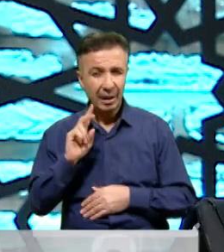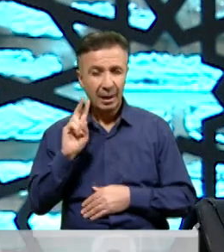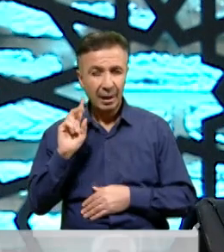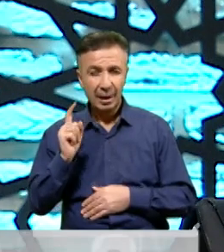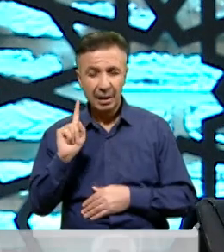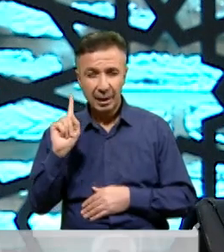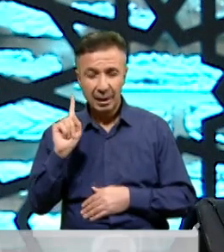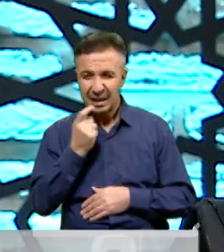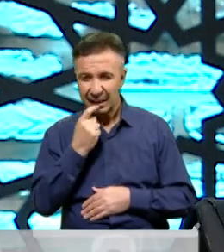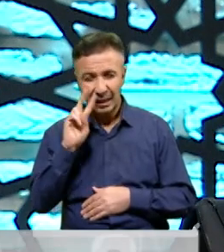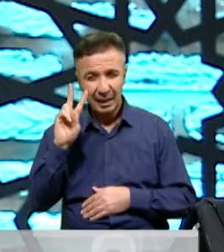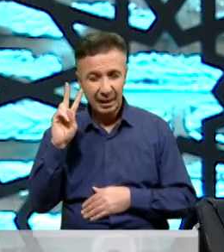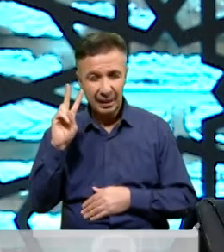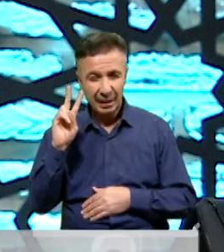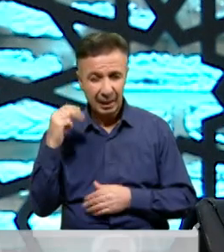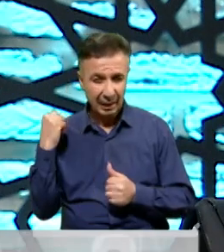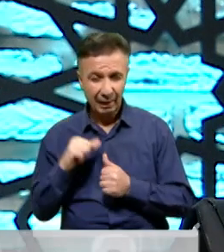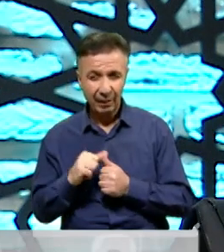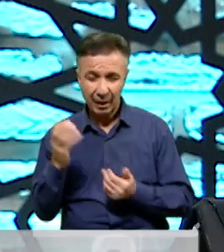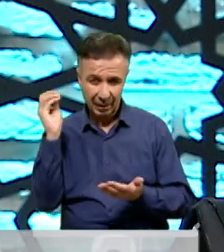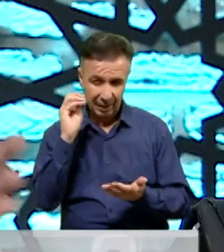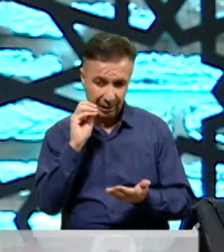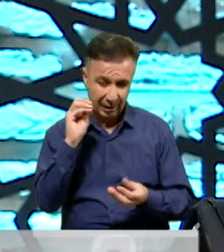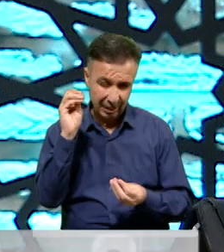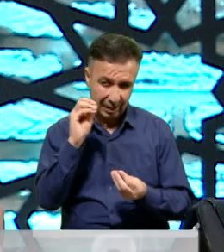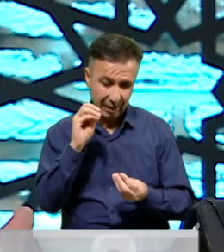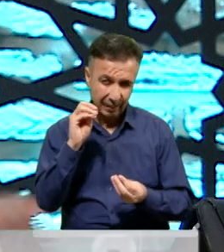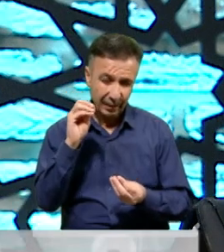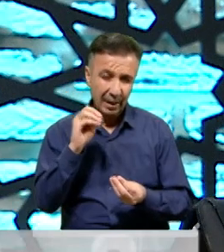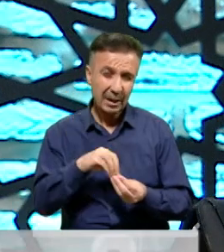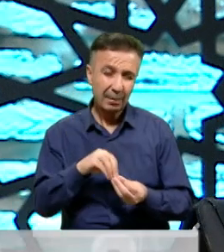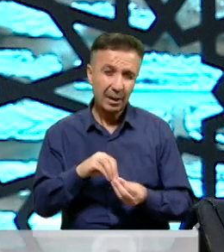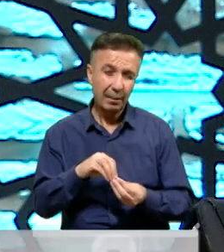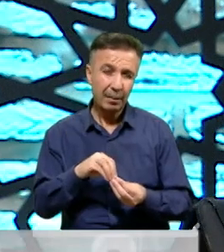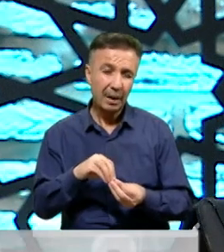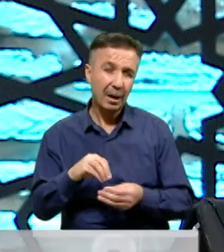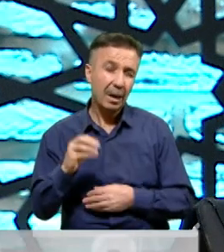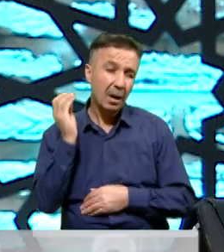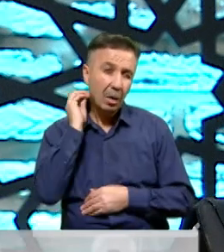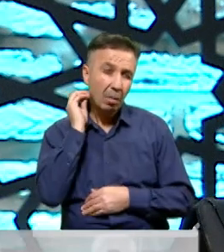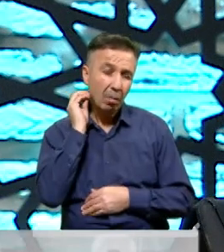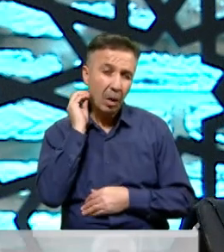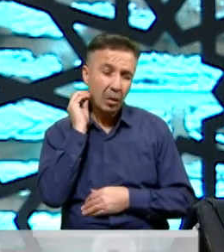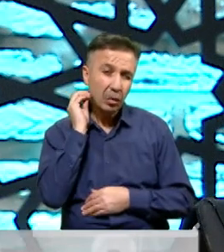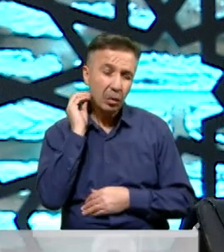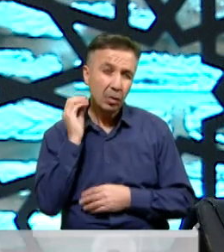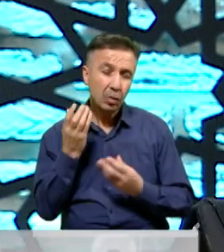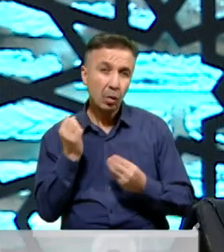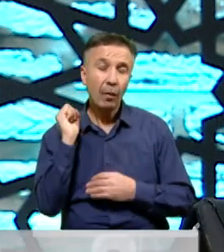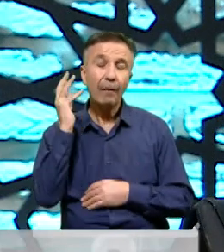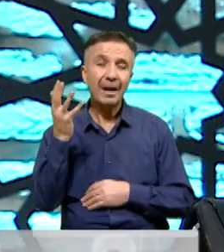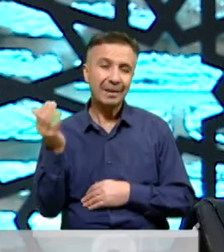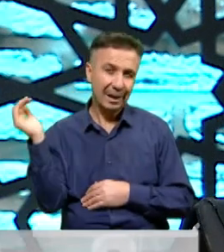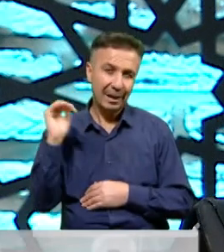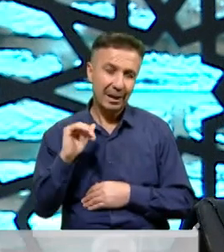zam dolayısıyla ödediğim borç aslında eridiğini düşündüğüm halde daha fazla geldi. Bir banka müdürüyle